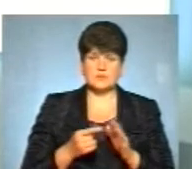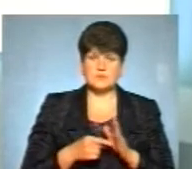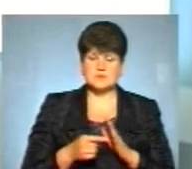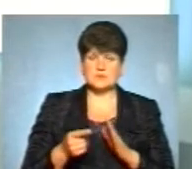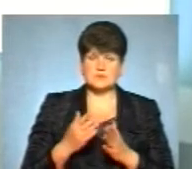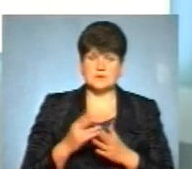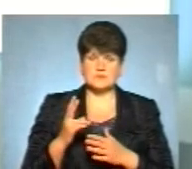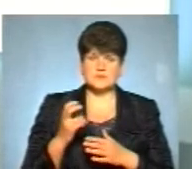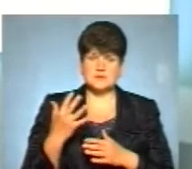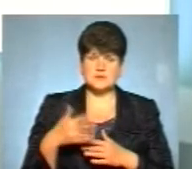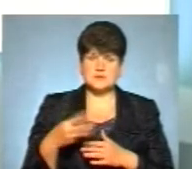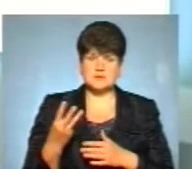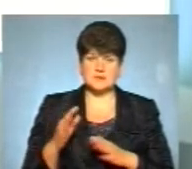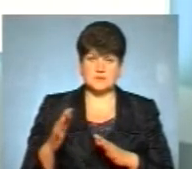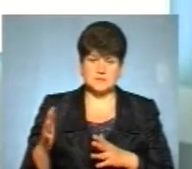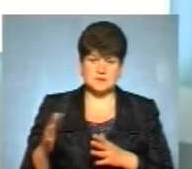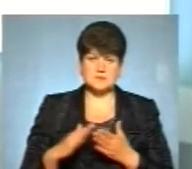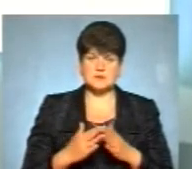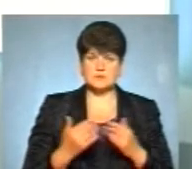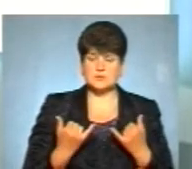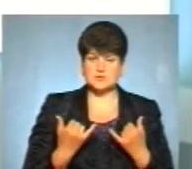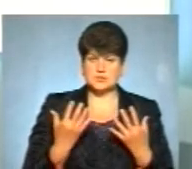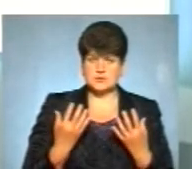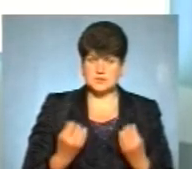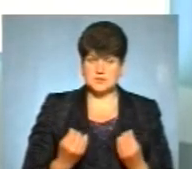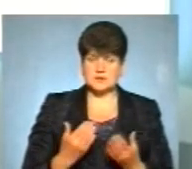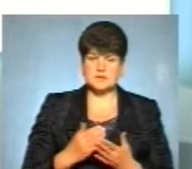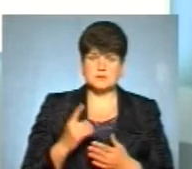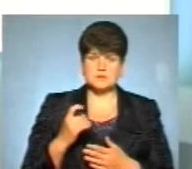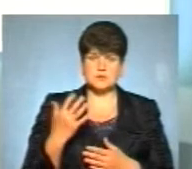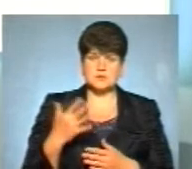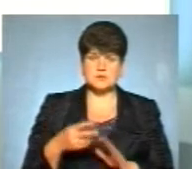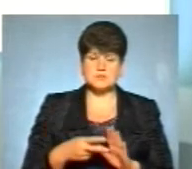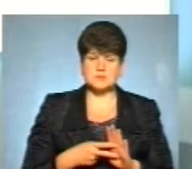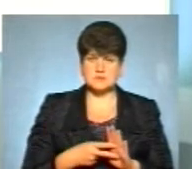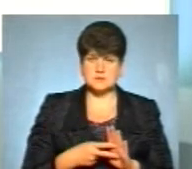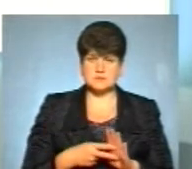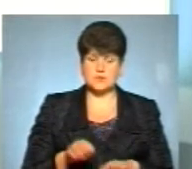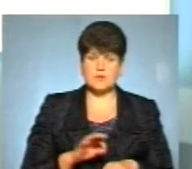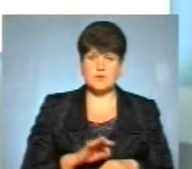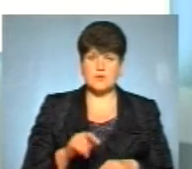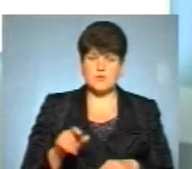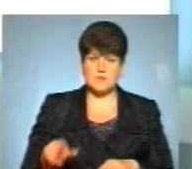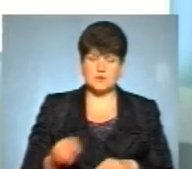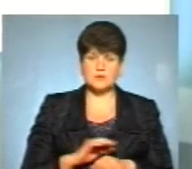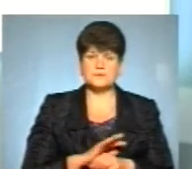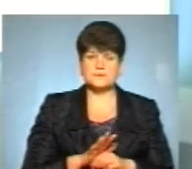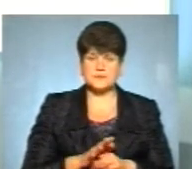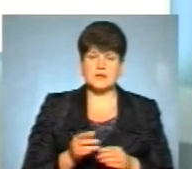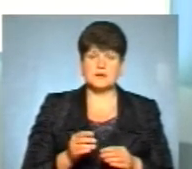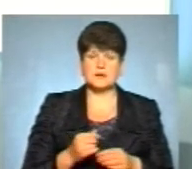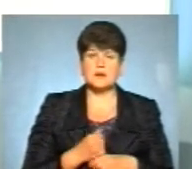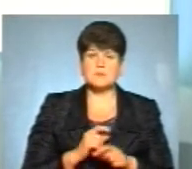маємо 253 випадки. Станом на сьогоднішній день є 157 хворих на COVID-19, які